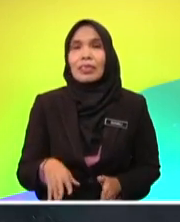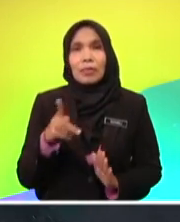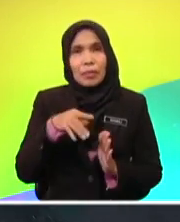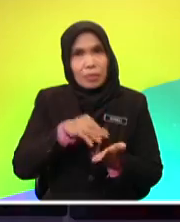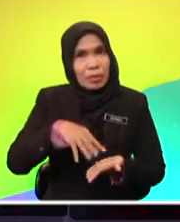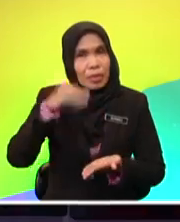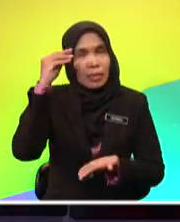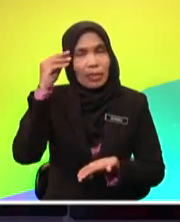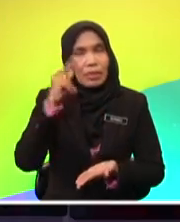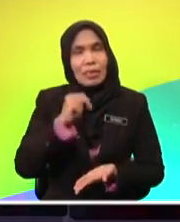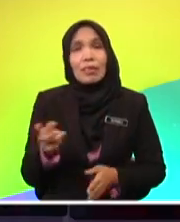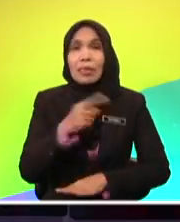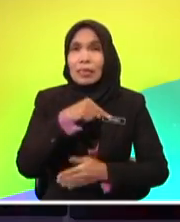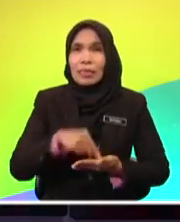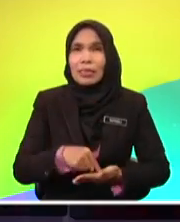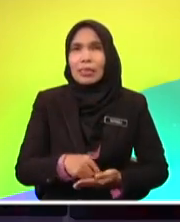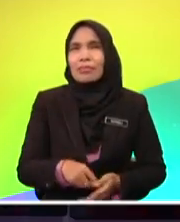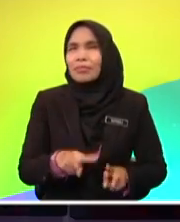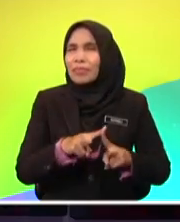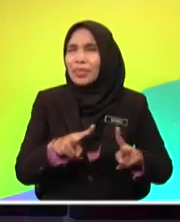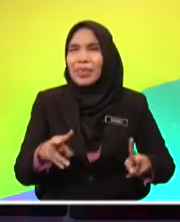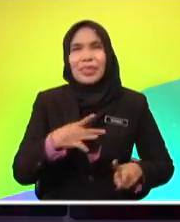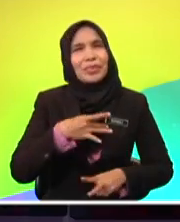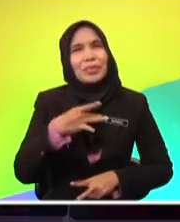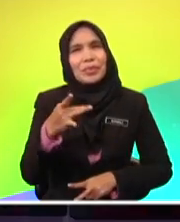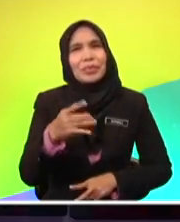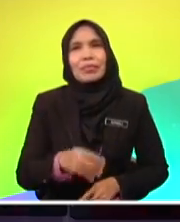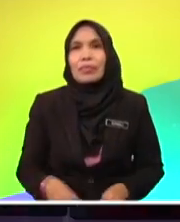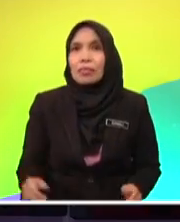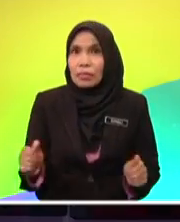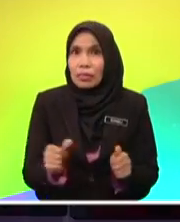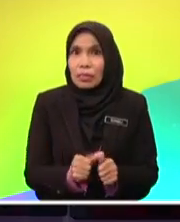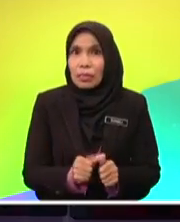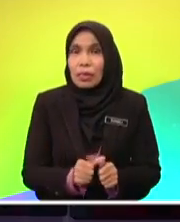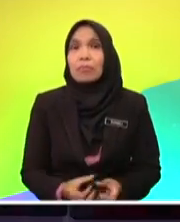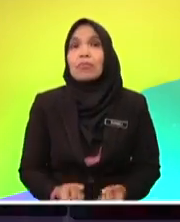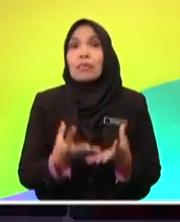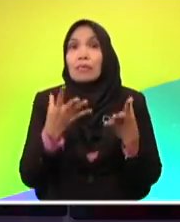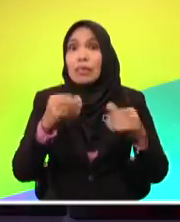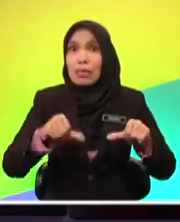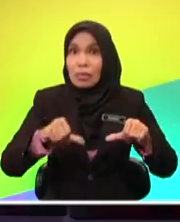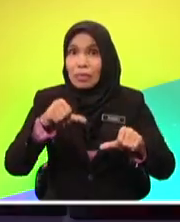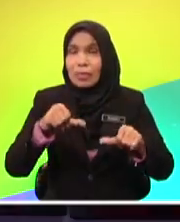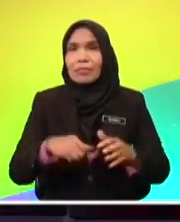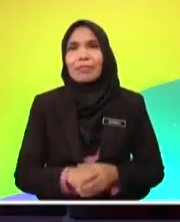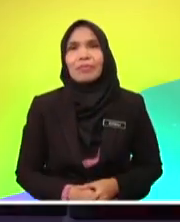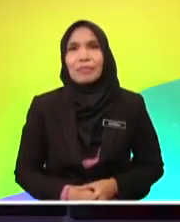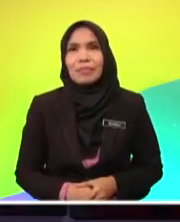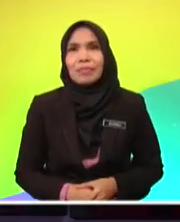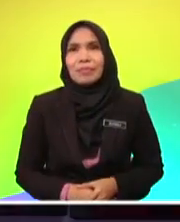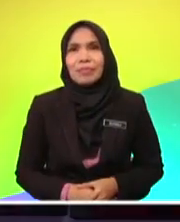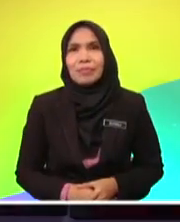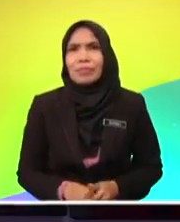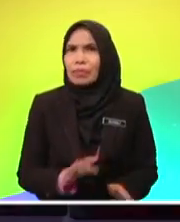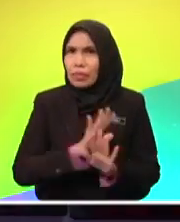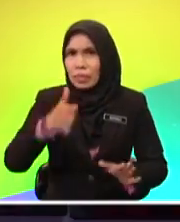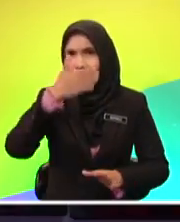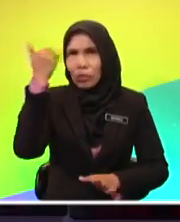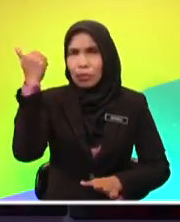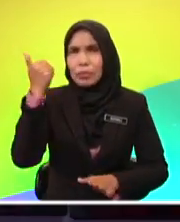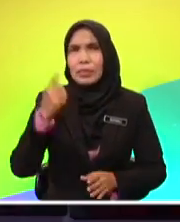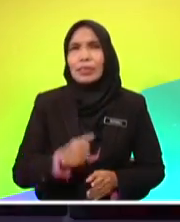amat-amat menyeronokkan dengan pelbagai aktiviti yang kita lakukan. Jangan lupa ya murid-murid, kalau nak terus mengikuti pembelajaran hari ini,